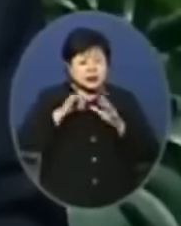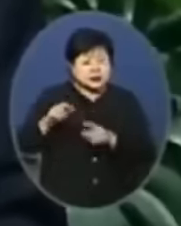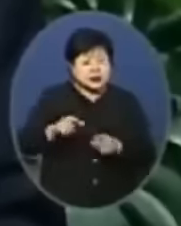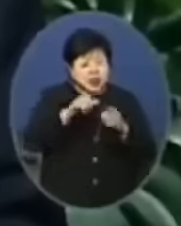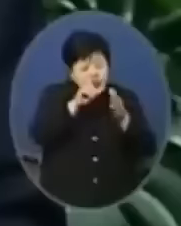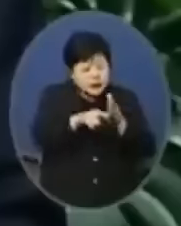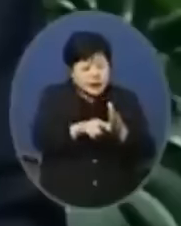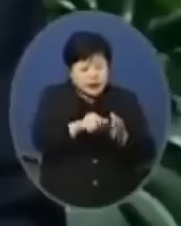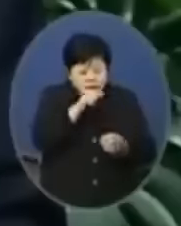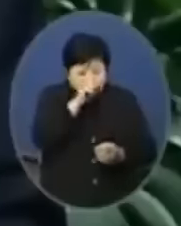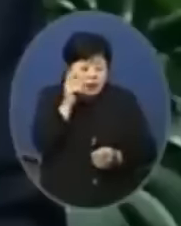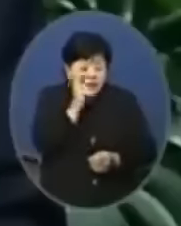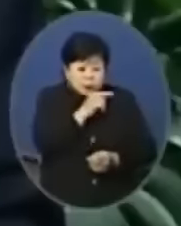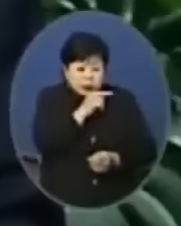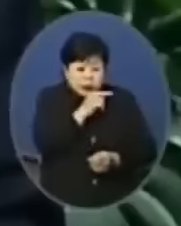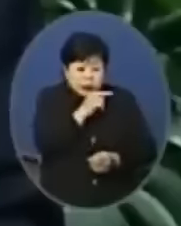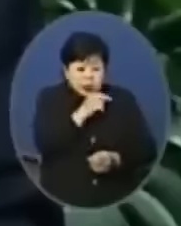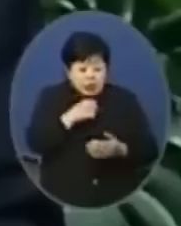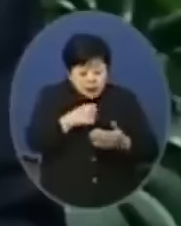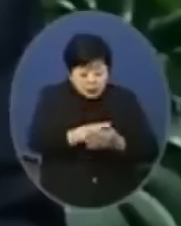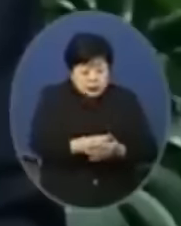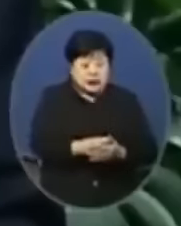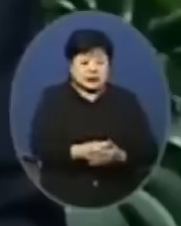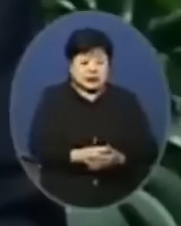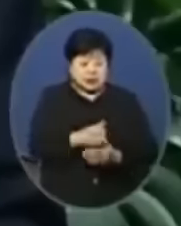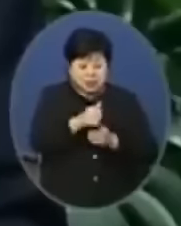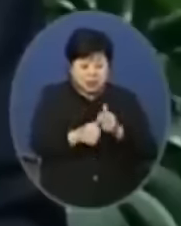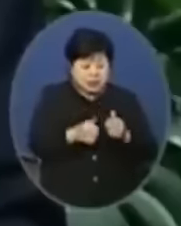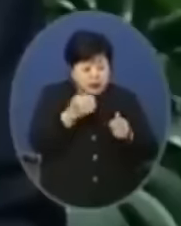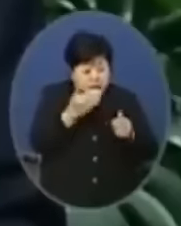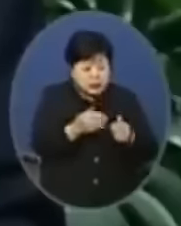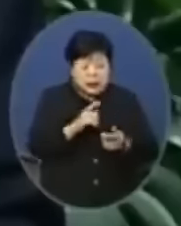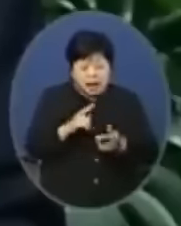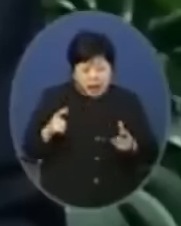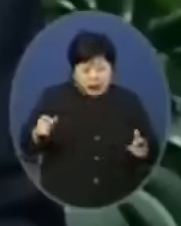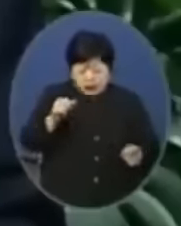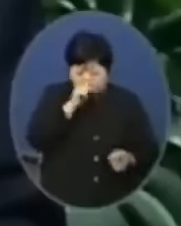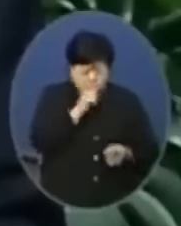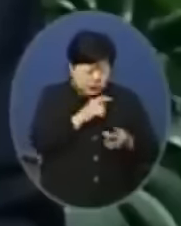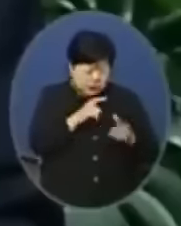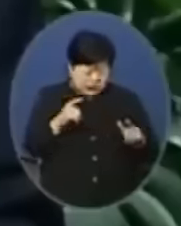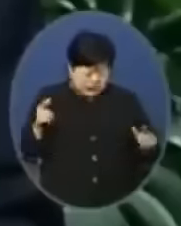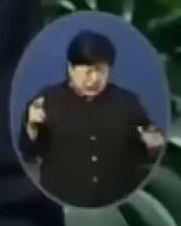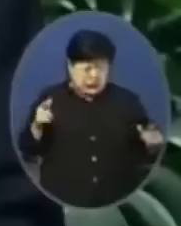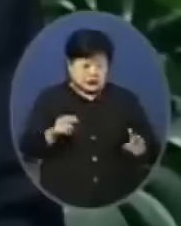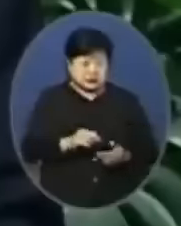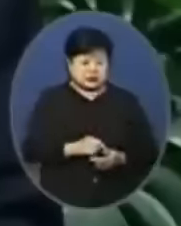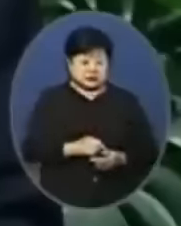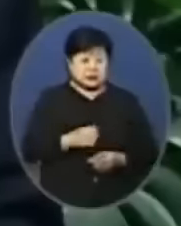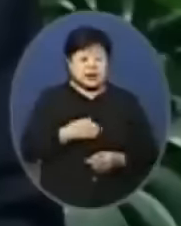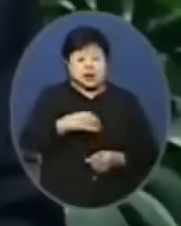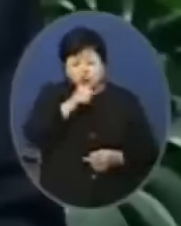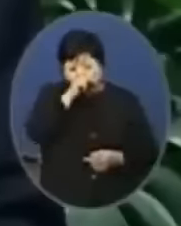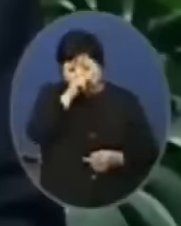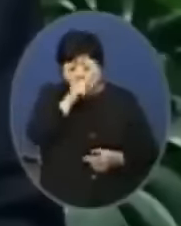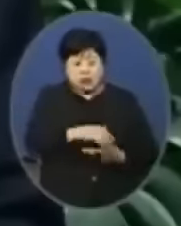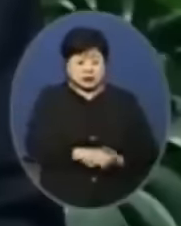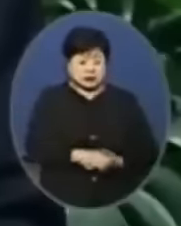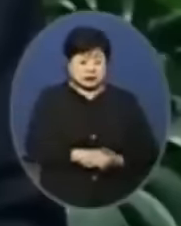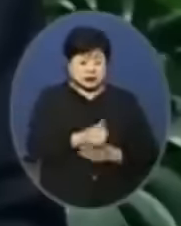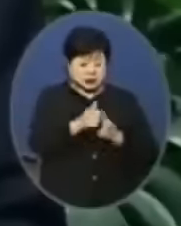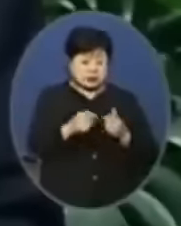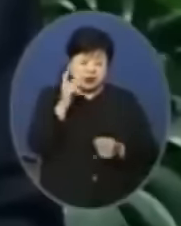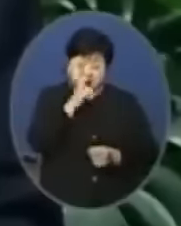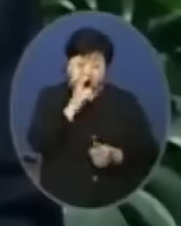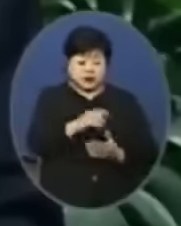살면서 이것은 좋다 나쁘다 결정을 한대요. 하나님이 아니야 그건 좋지 않다 그래도 아니요 내가 좋으면 좋은 것입니다. 하나님